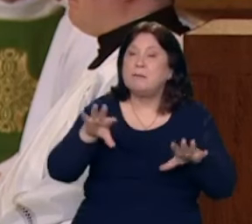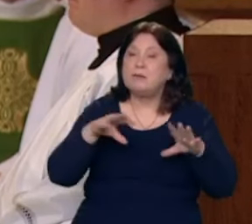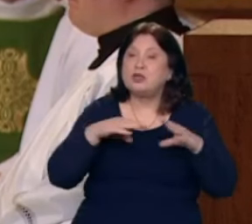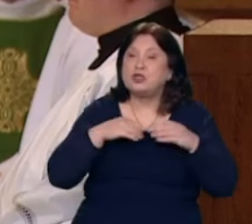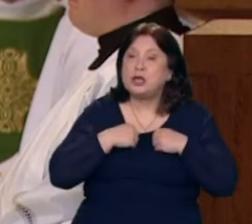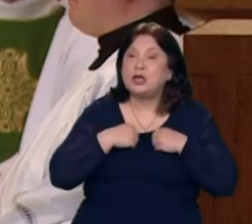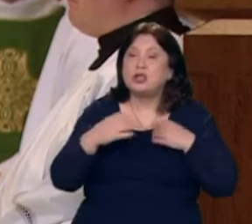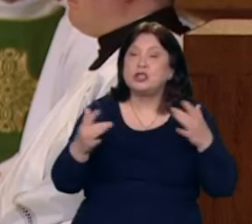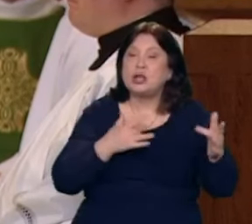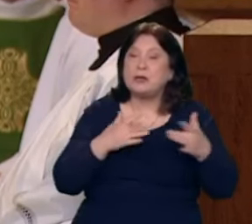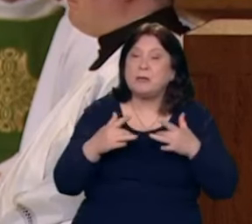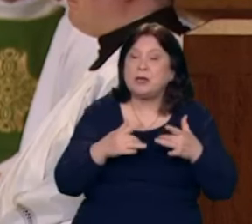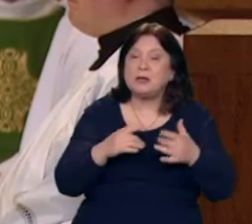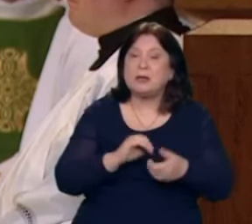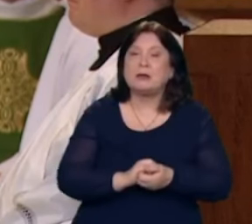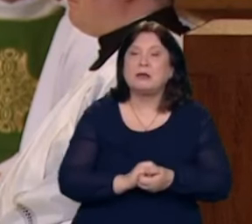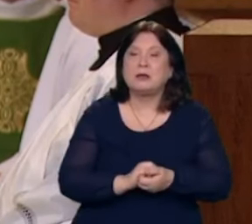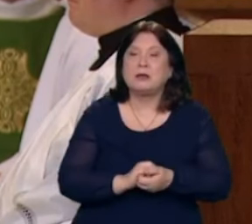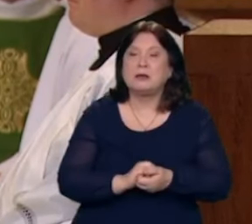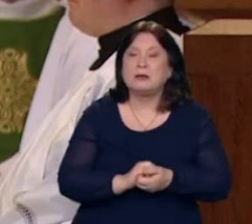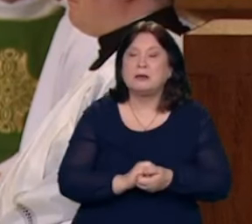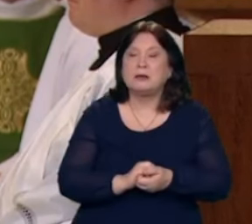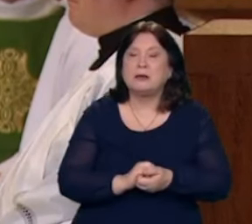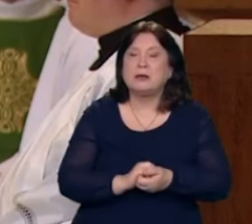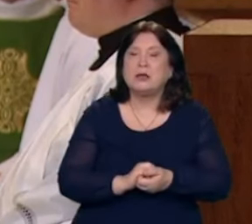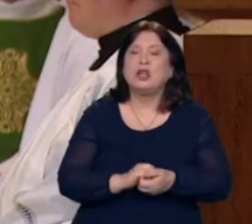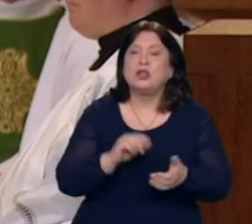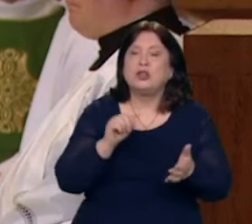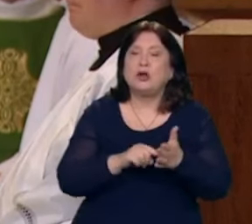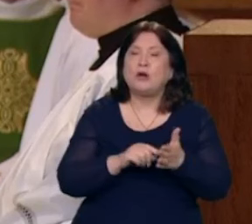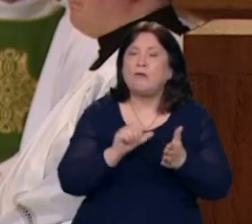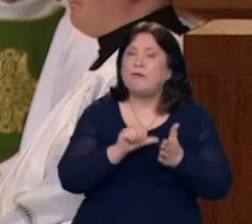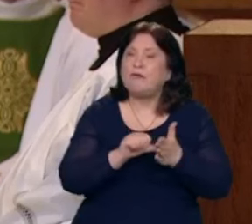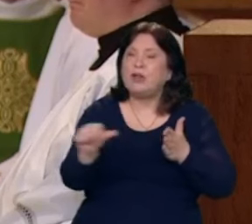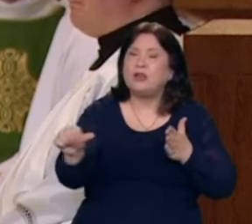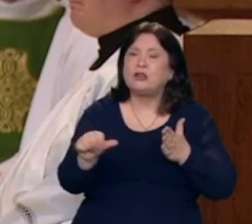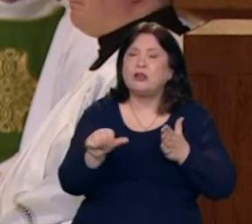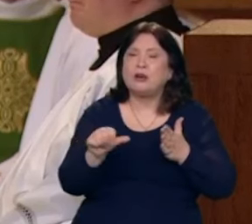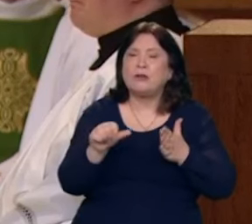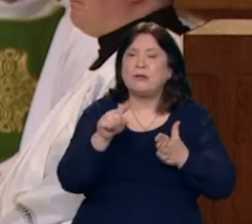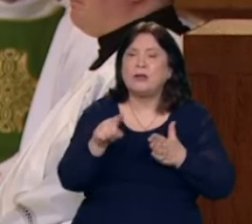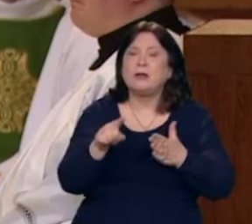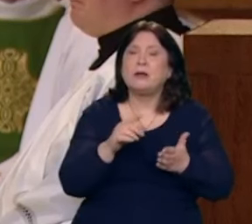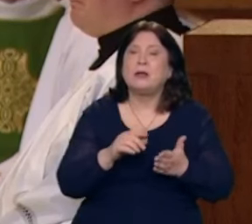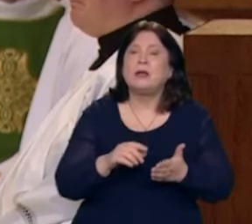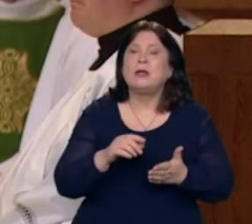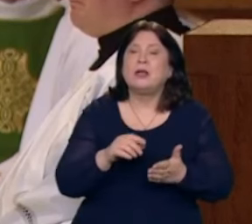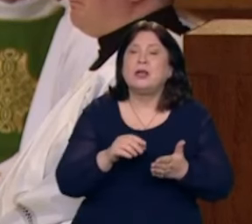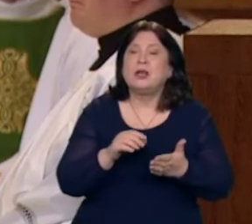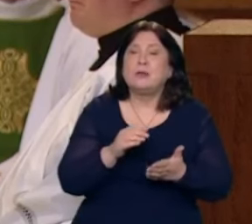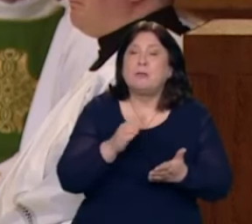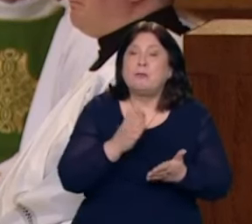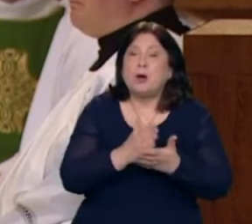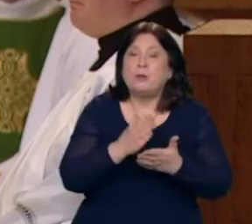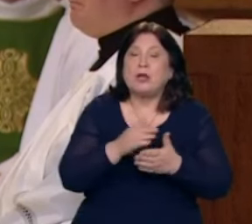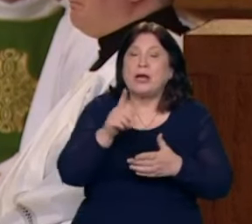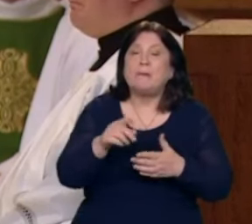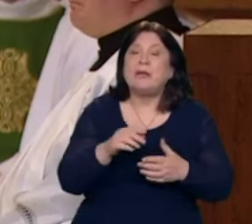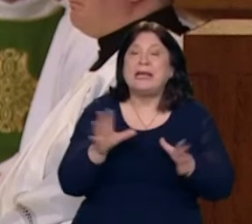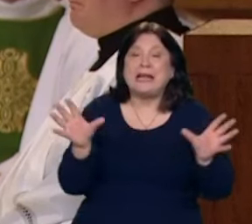cierpienie jako szczególny środek by z